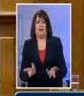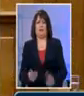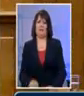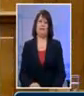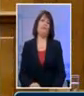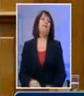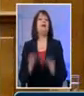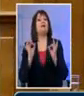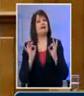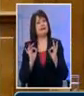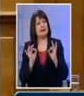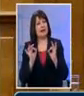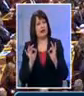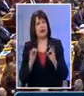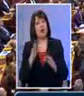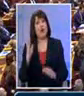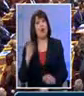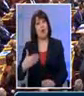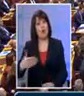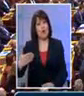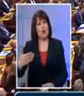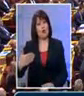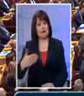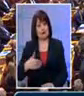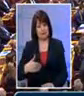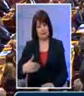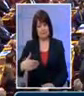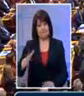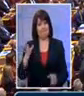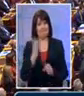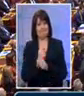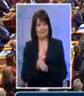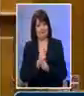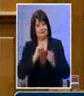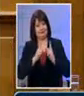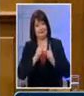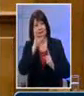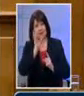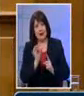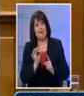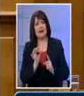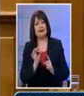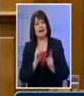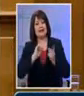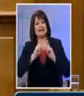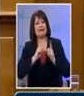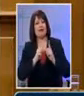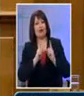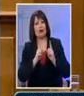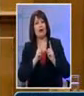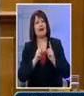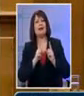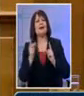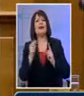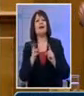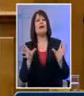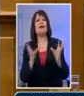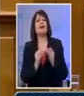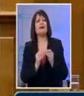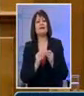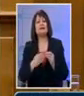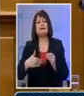Βεβαίως, όταν με το καλό καταφέρουμε να φτάσουμε σε μια ουσιαστική συμφωνία, σε μια συμφωνία που θα αφορά την